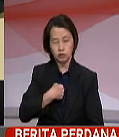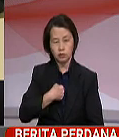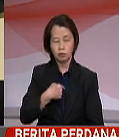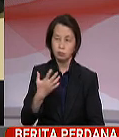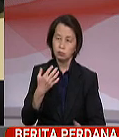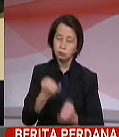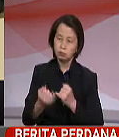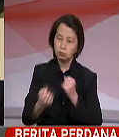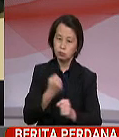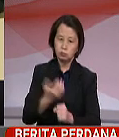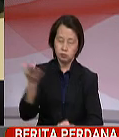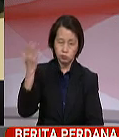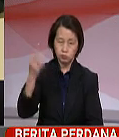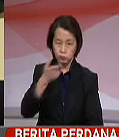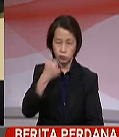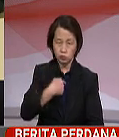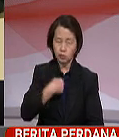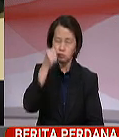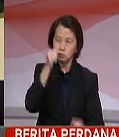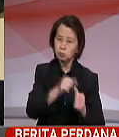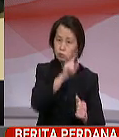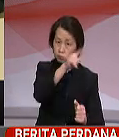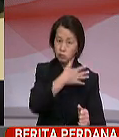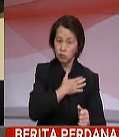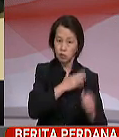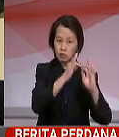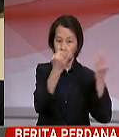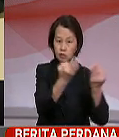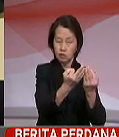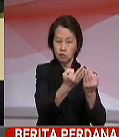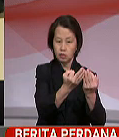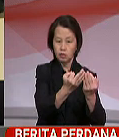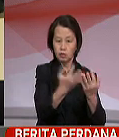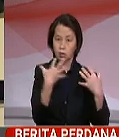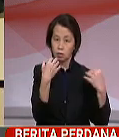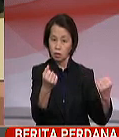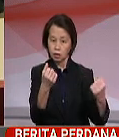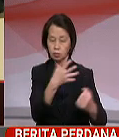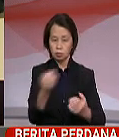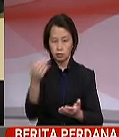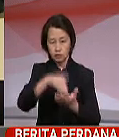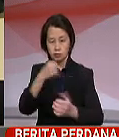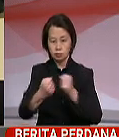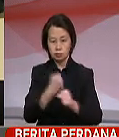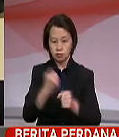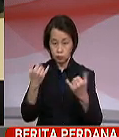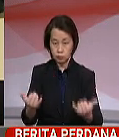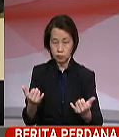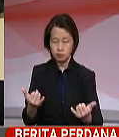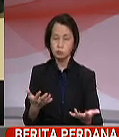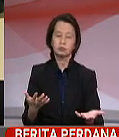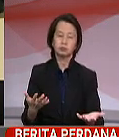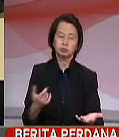Last year I've been by myself without my family. It was a bit hard. And again this year. So